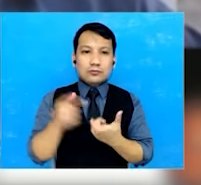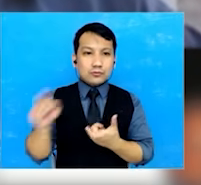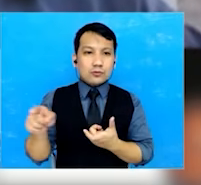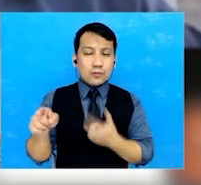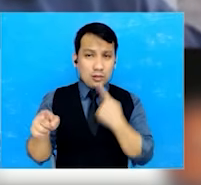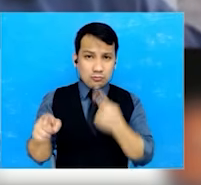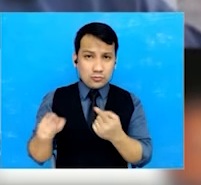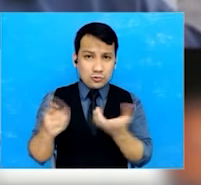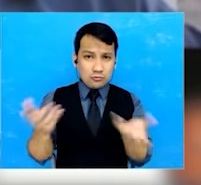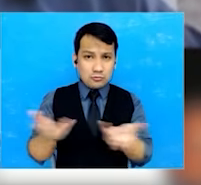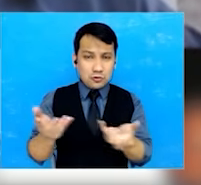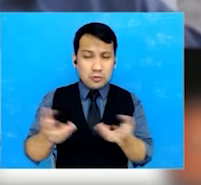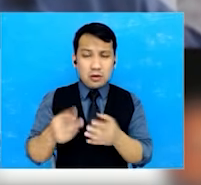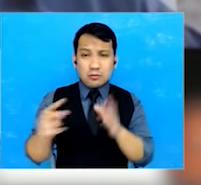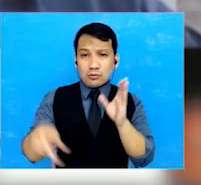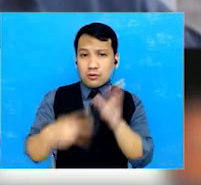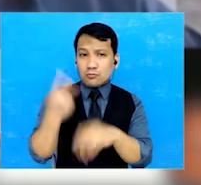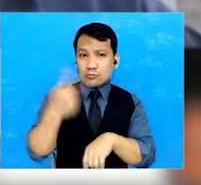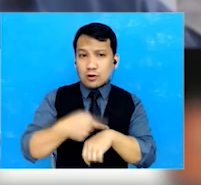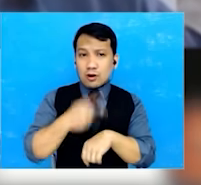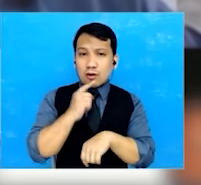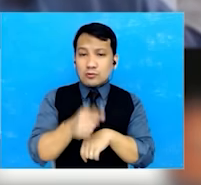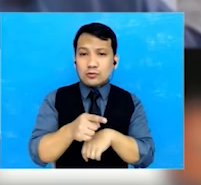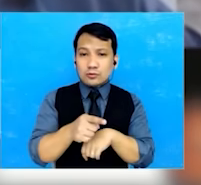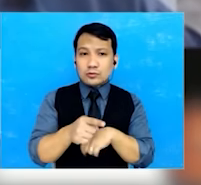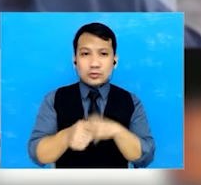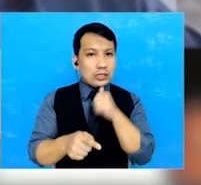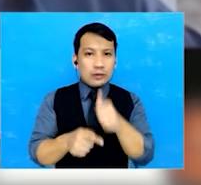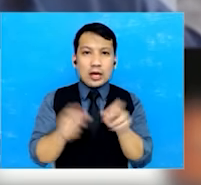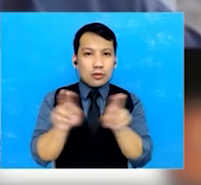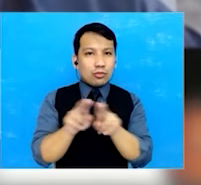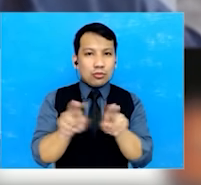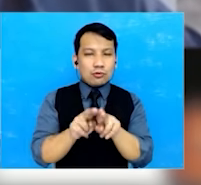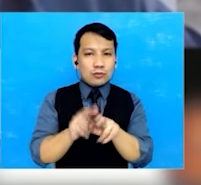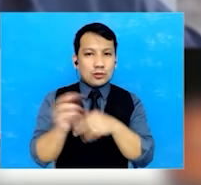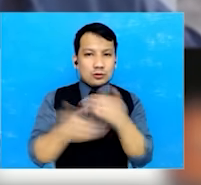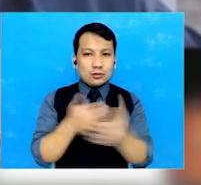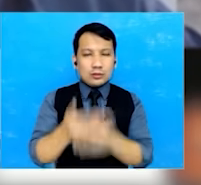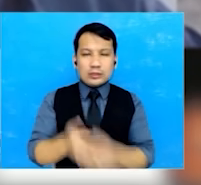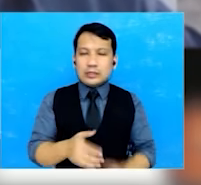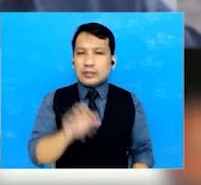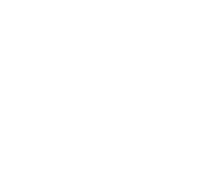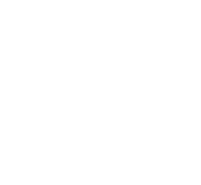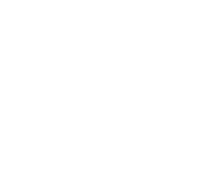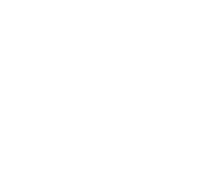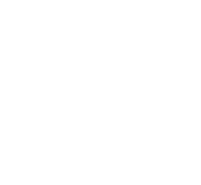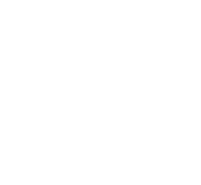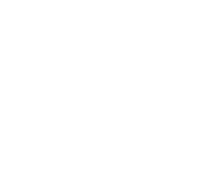instances, this is not the normal procedure. This is not the normal procedure, Your Honor.